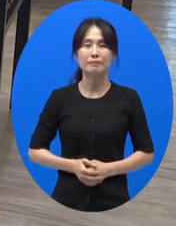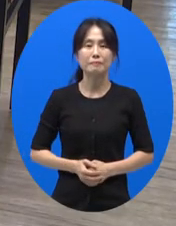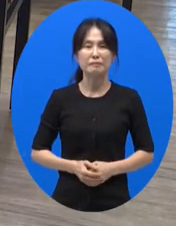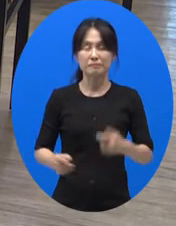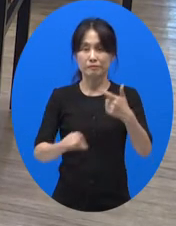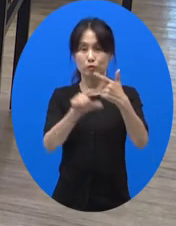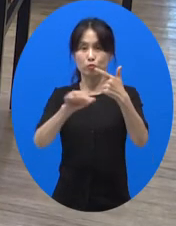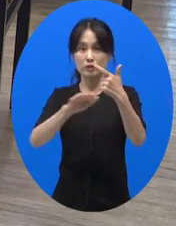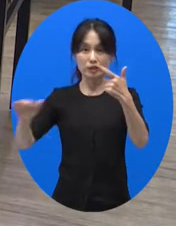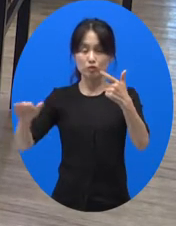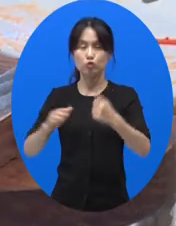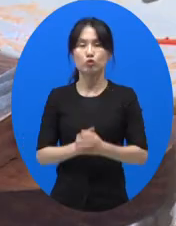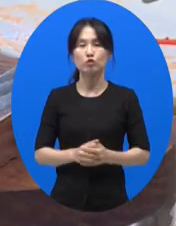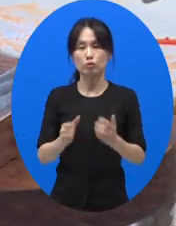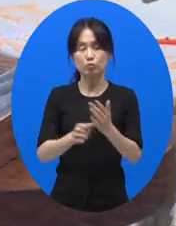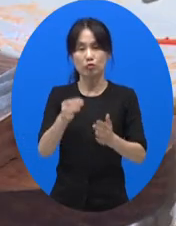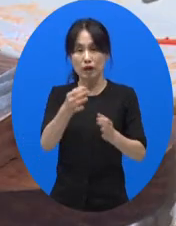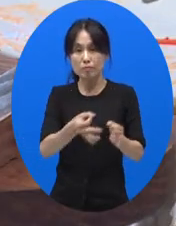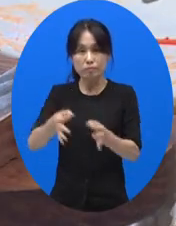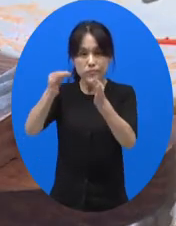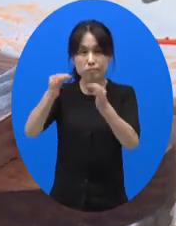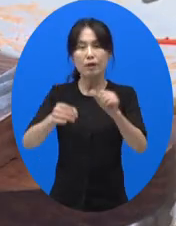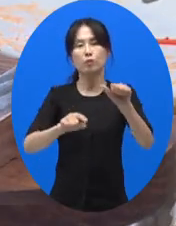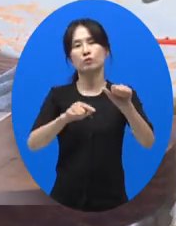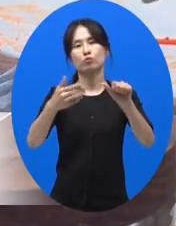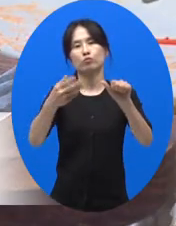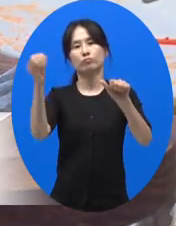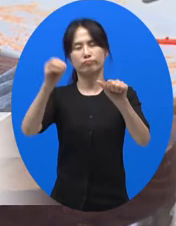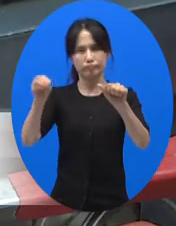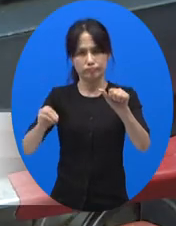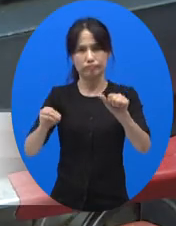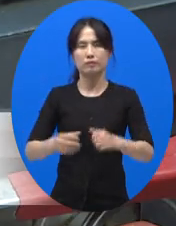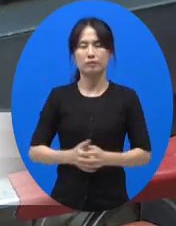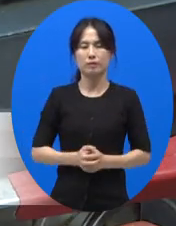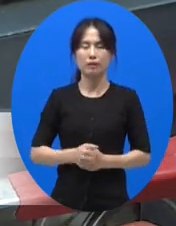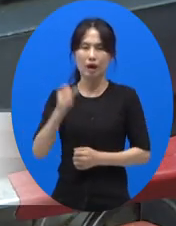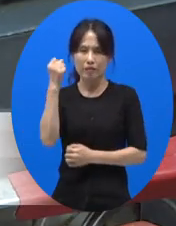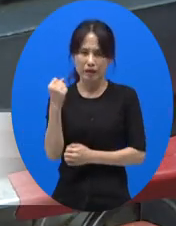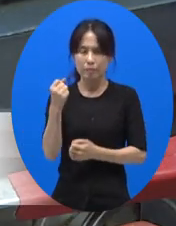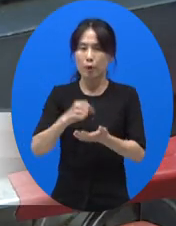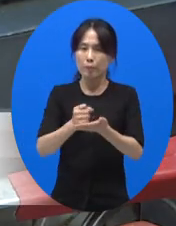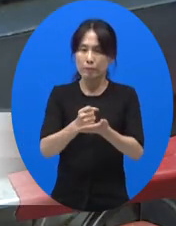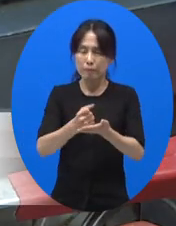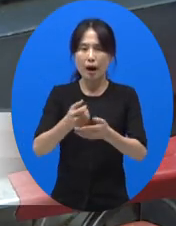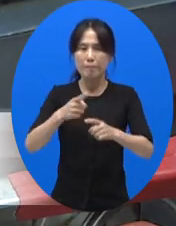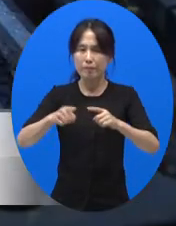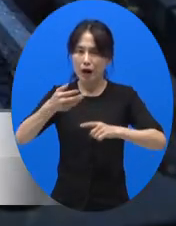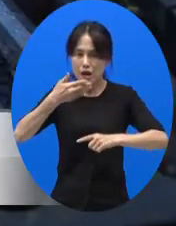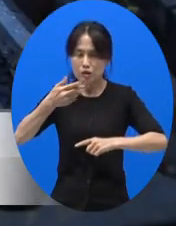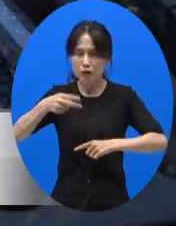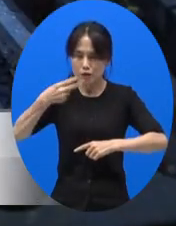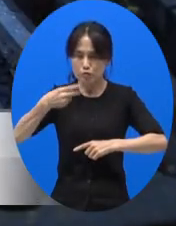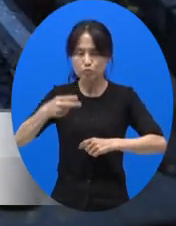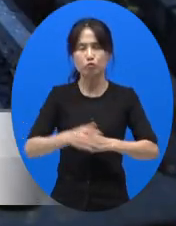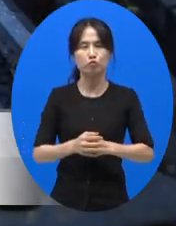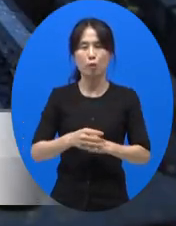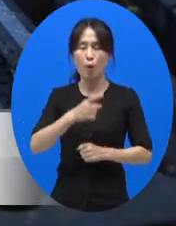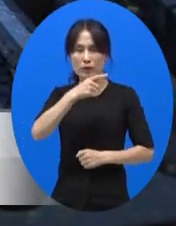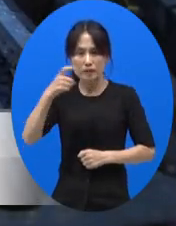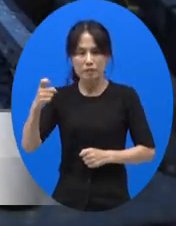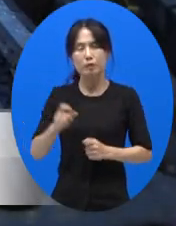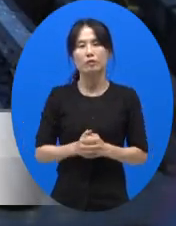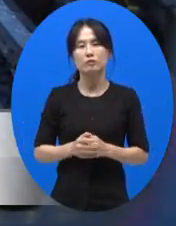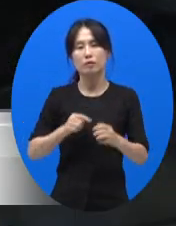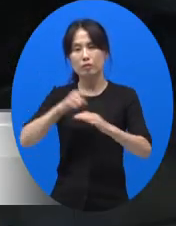지난 6월 기준 경기도의 소비자 물가 상승률은 5.9%. 냉면과 비빔밥, 칼국수, 김치찌개, 자장면 등